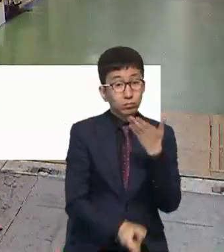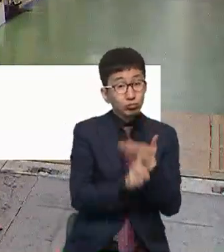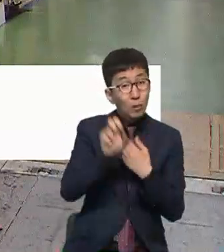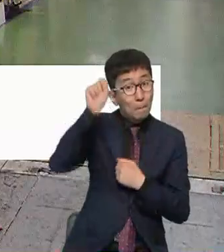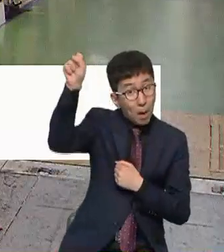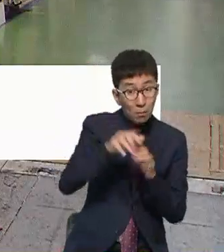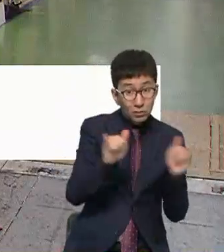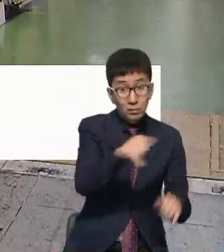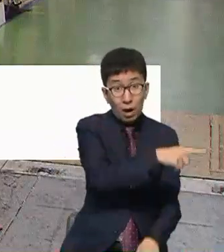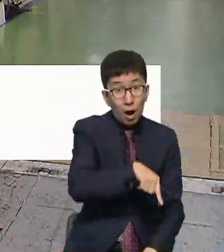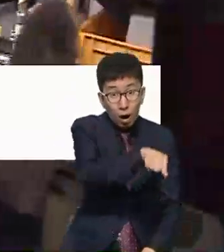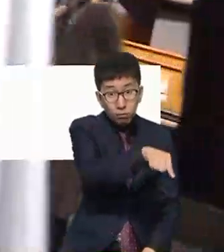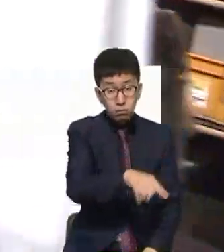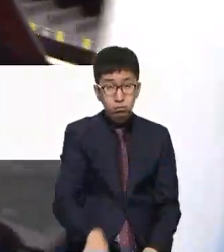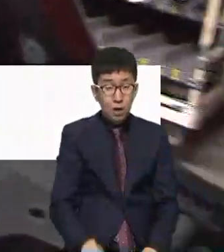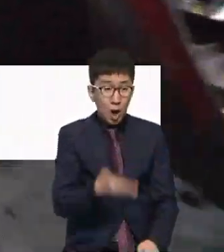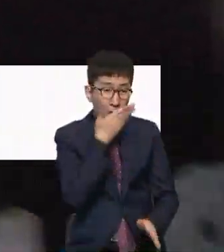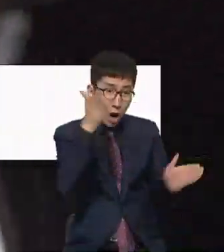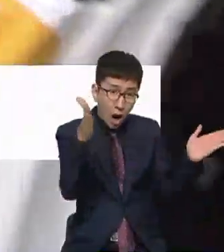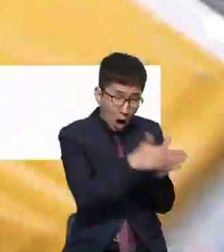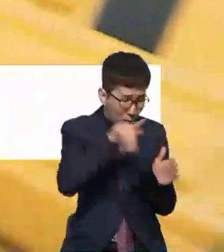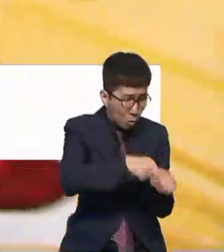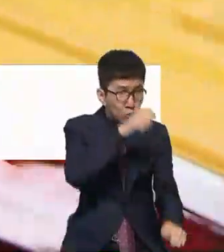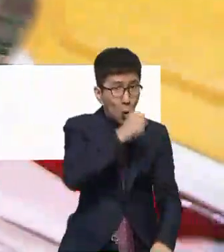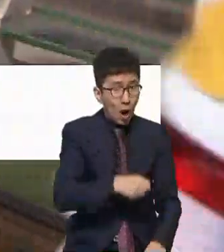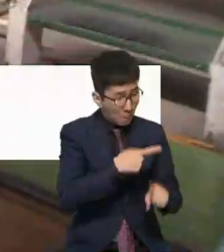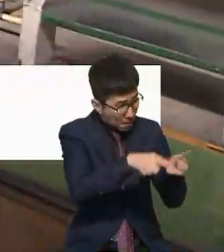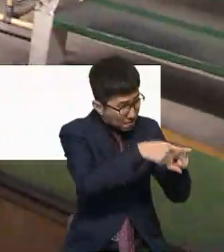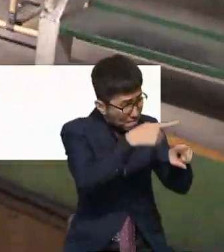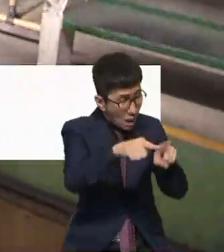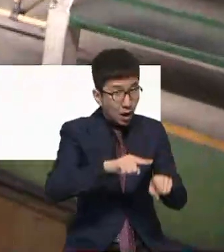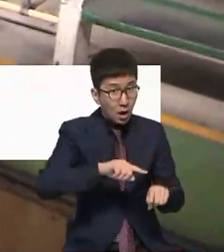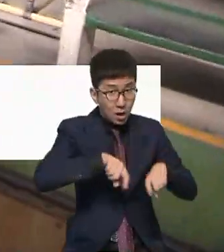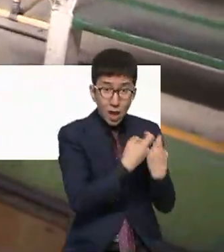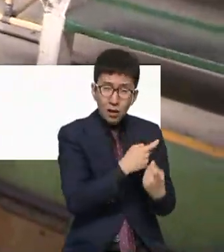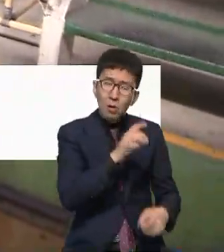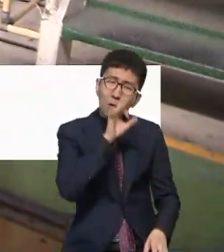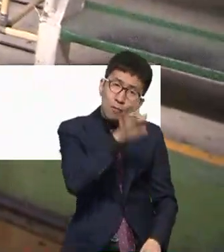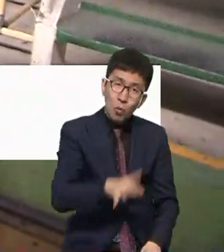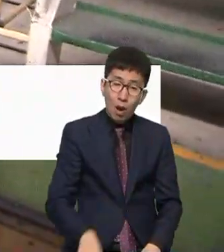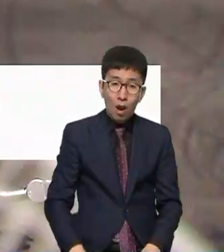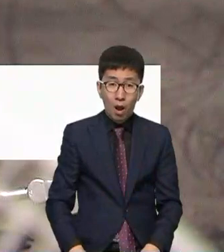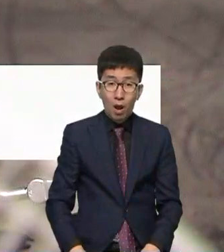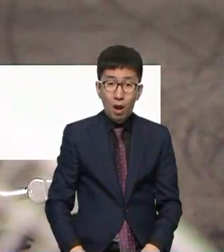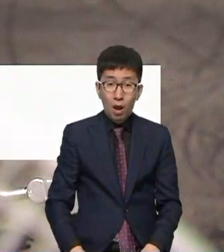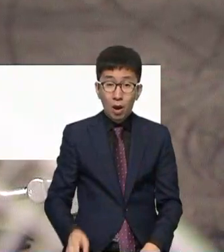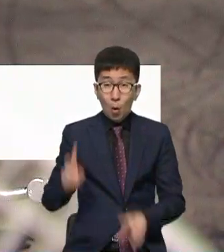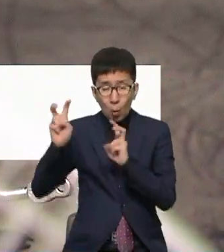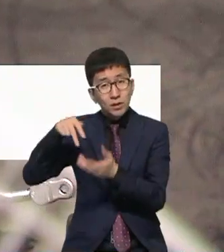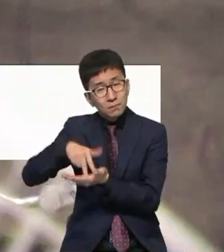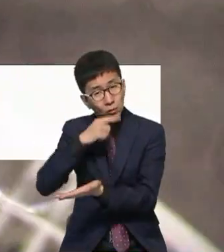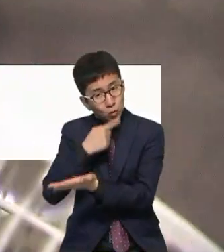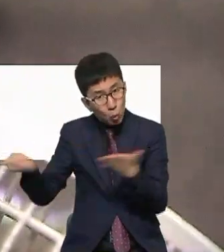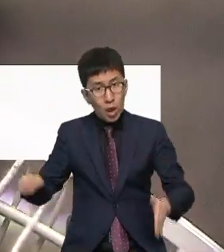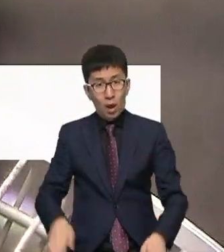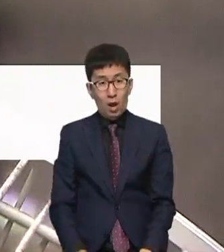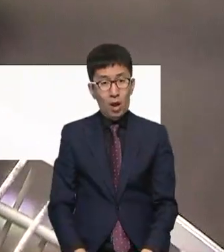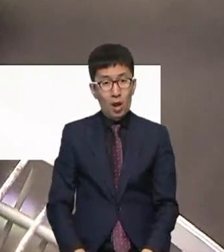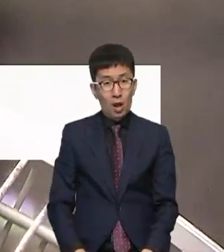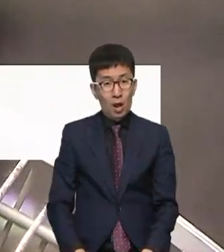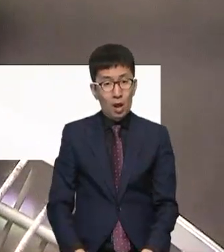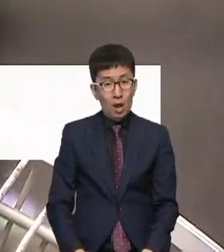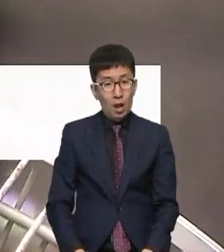불법 파업에 가담한 조합원별로 책임 범위 입증이 힘든 상황입니다. 파업에 따른 피해가 고스란히 사용자가 떠안을 수밖에 없는